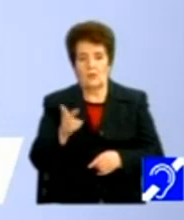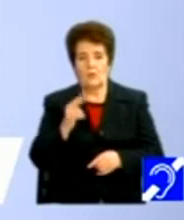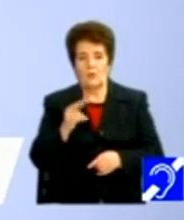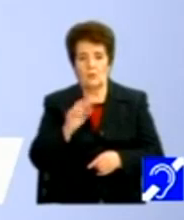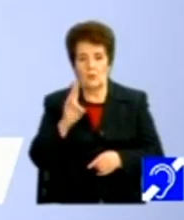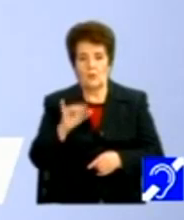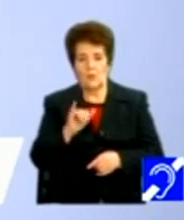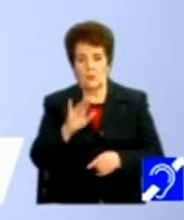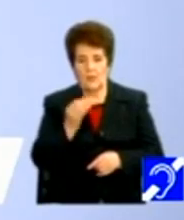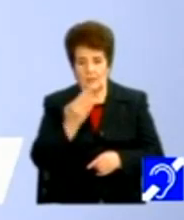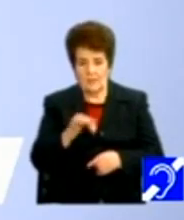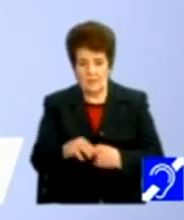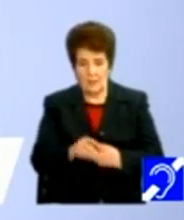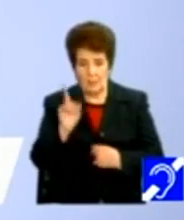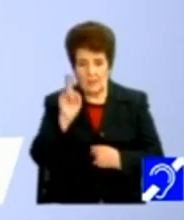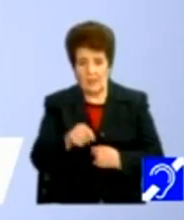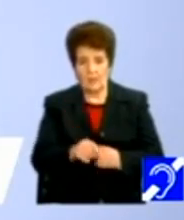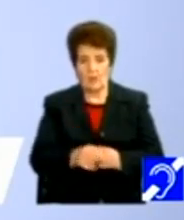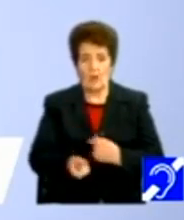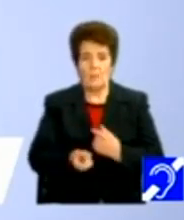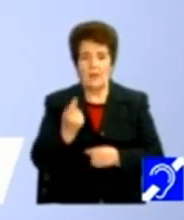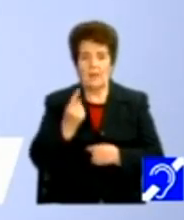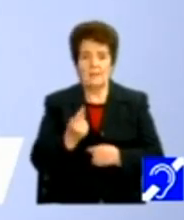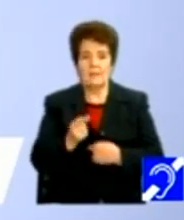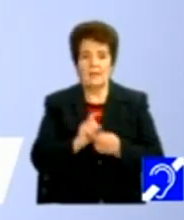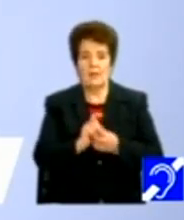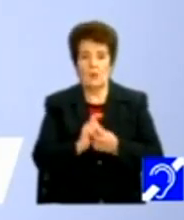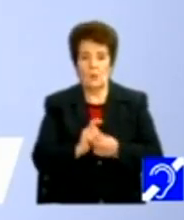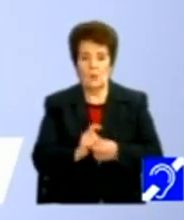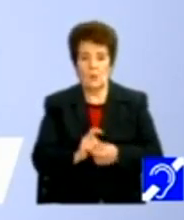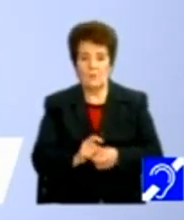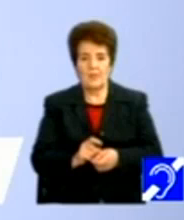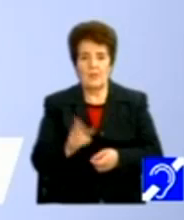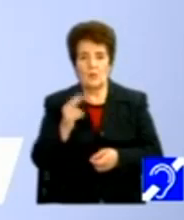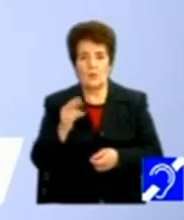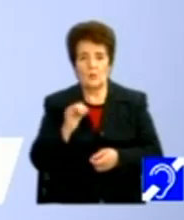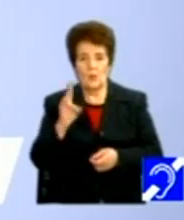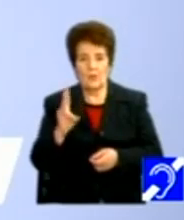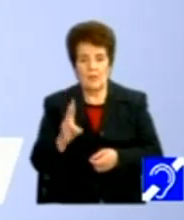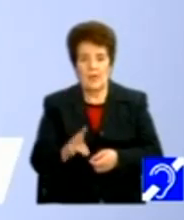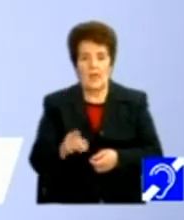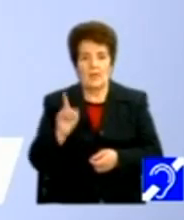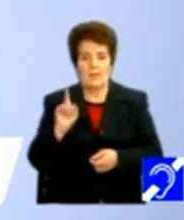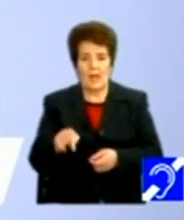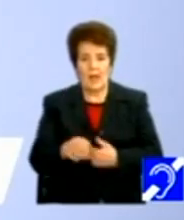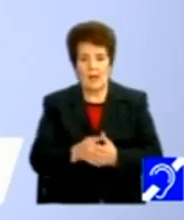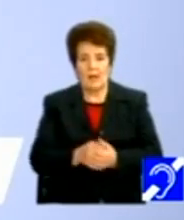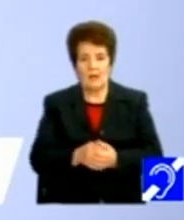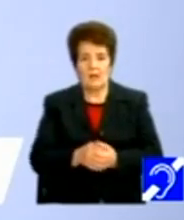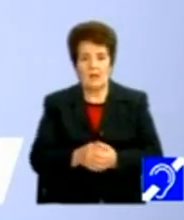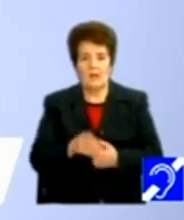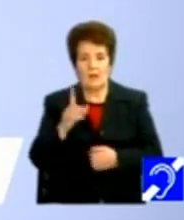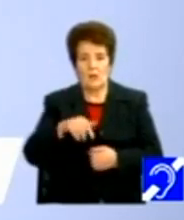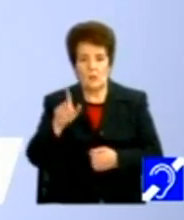Usatăi, pentru că aparențele luptei se dădeau pe acest segment Dodon-Dodon, dar în realitate, deci